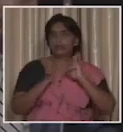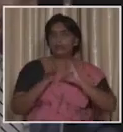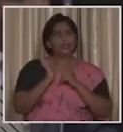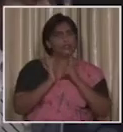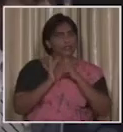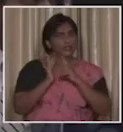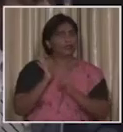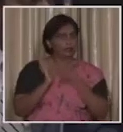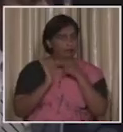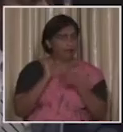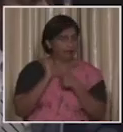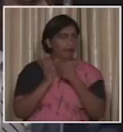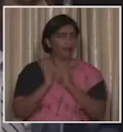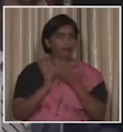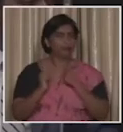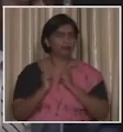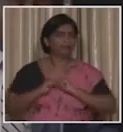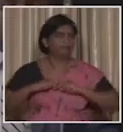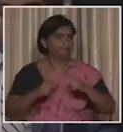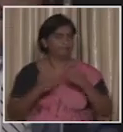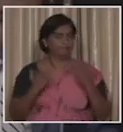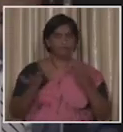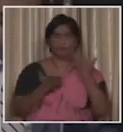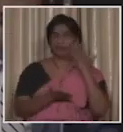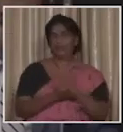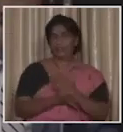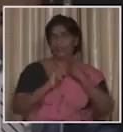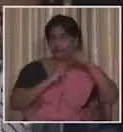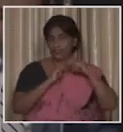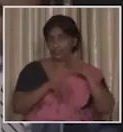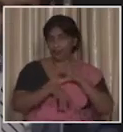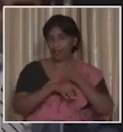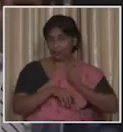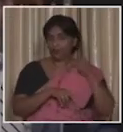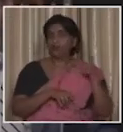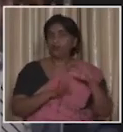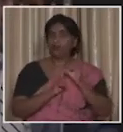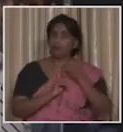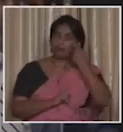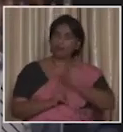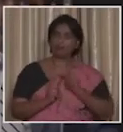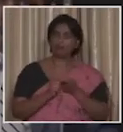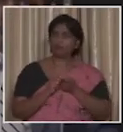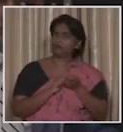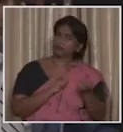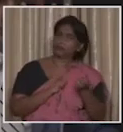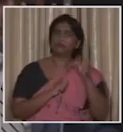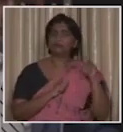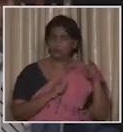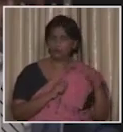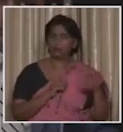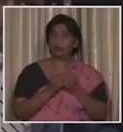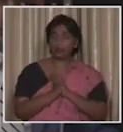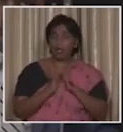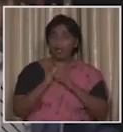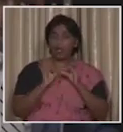ගැටලු හේතුවෙන් එතුමාට ඒ කටයුත්ත අකණ්ඩව කරගෙන යන්න බැරි වුණා. හැබැයි තමුන්ගේ පෞද්ගලික ධනය විශාල ප්‍රමාණයක් යොදවලා තමුන්ගේ